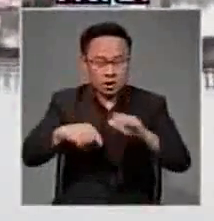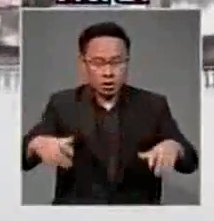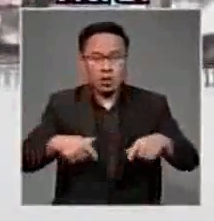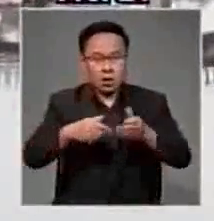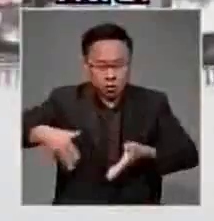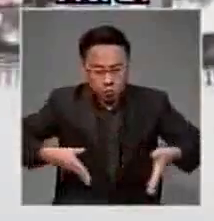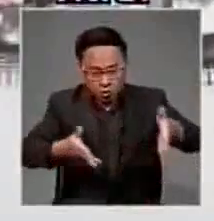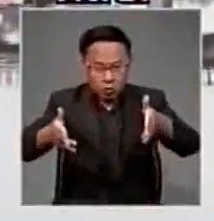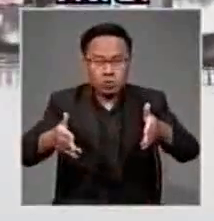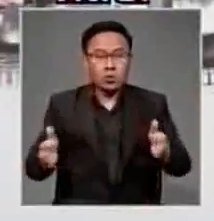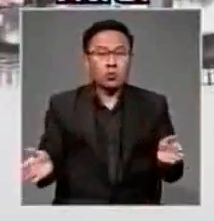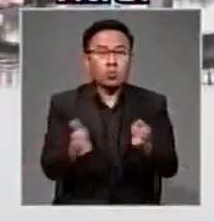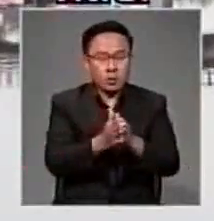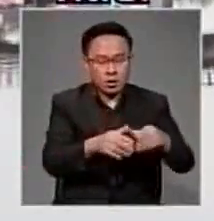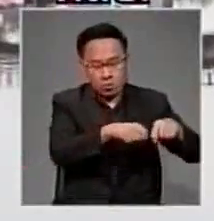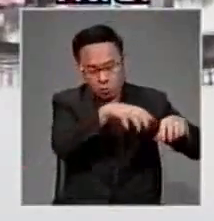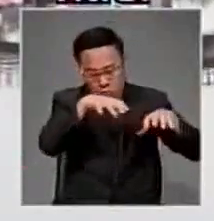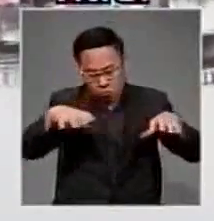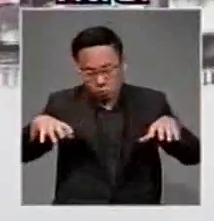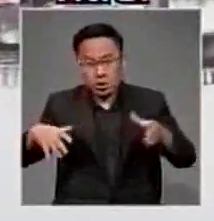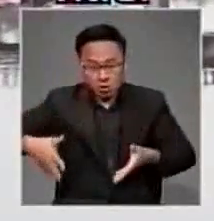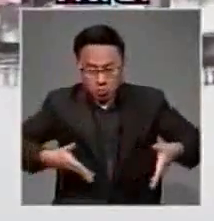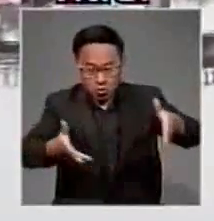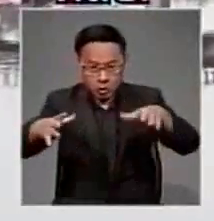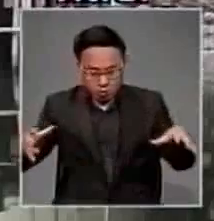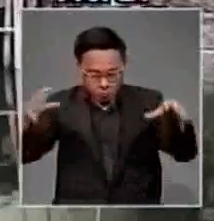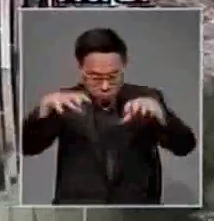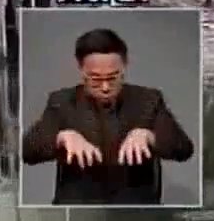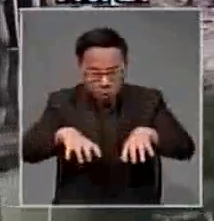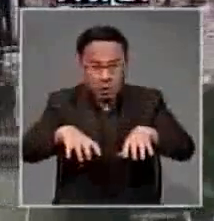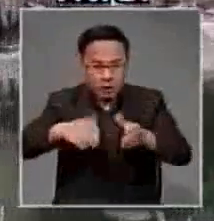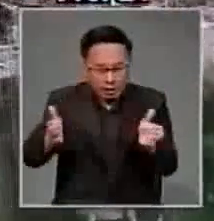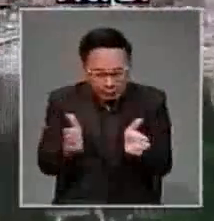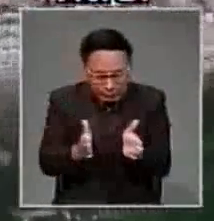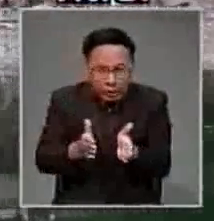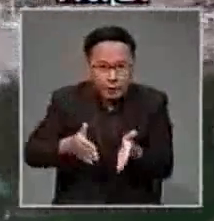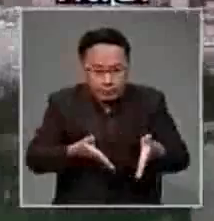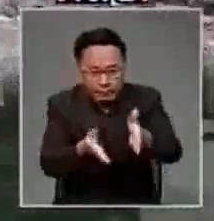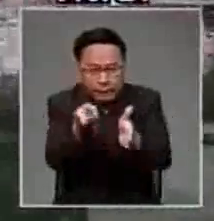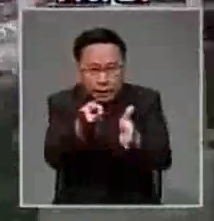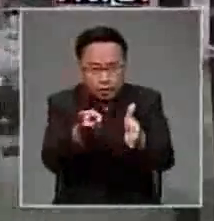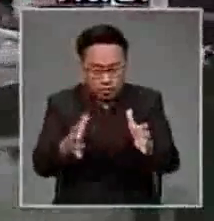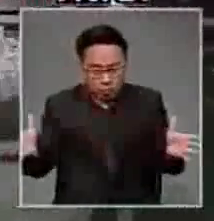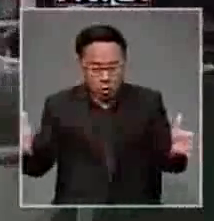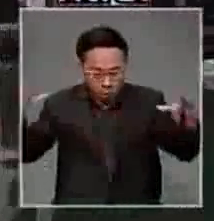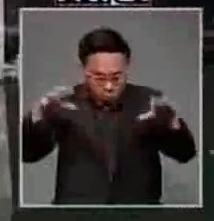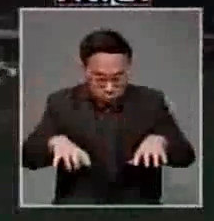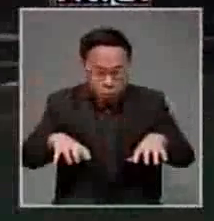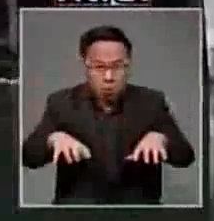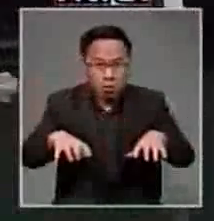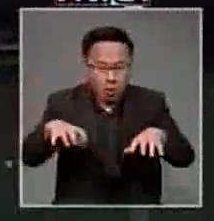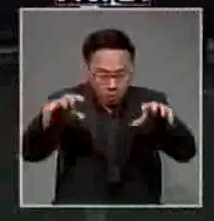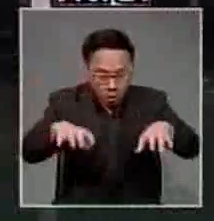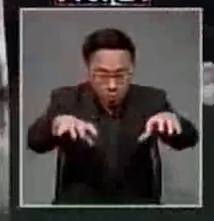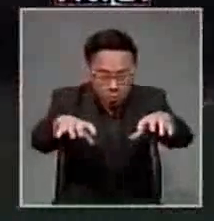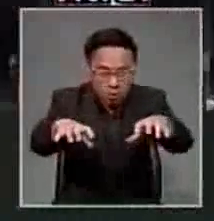าย จากเดิมนี่ถ้าเป็นชุมชนแห่งนี้นี่ลุกล้ำเข้าไป ไปกว่าครึ่งครับเหมือนตัวอย่างนี้คุณตัวอย่างครับแต่นั้นเลยครับตรงข้ามนะครับตรงข้าม